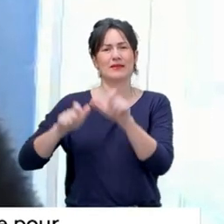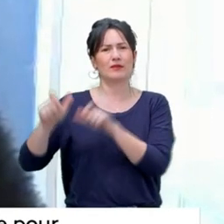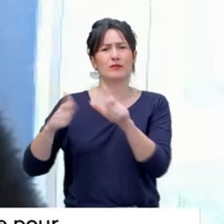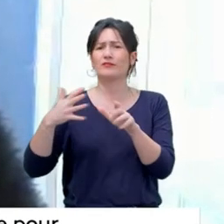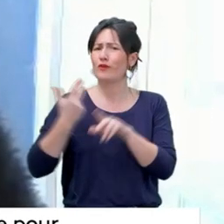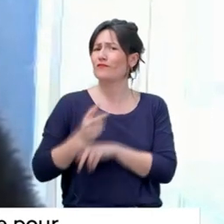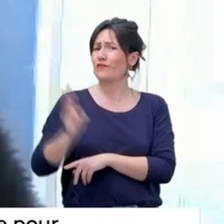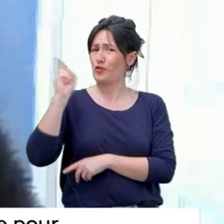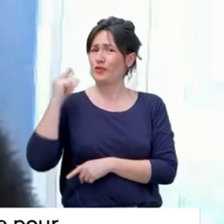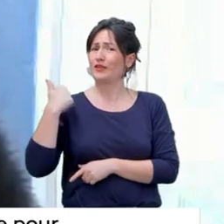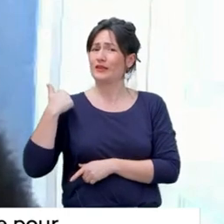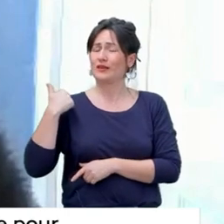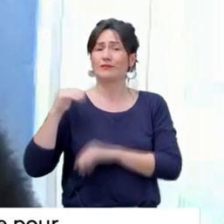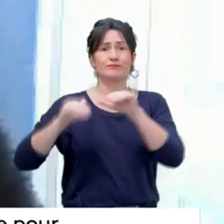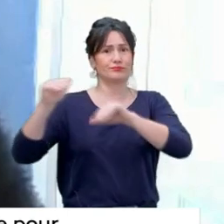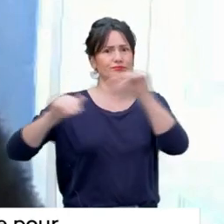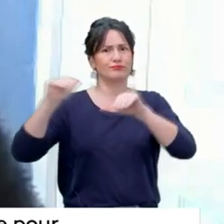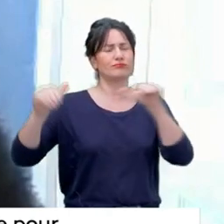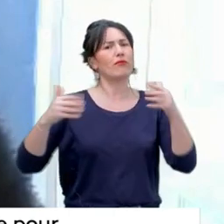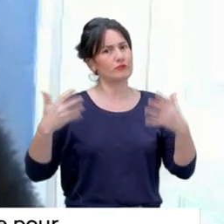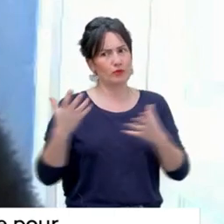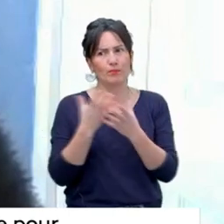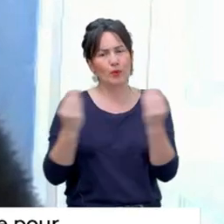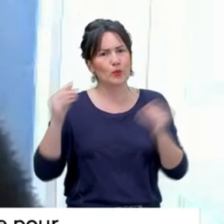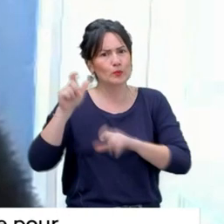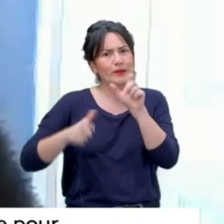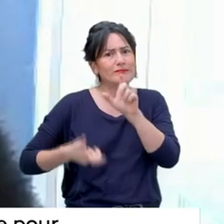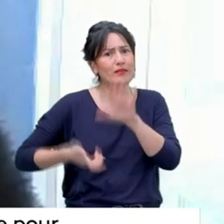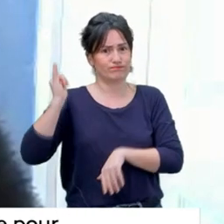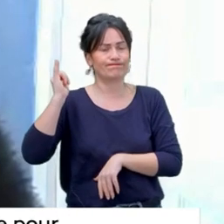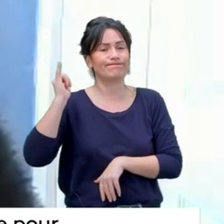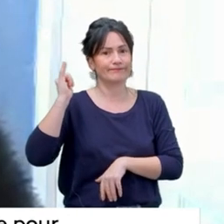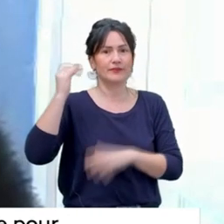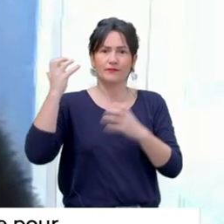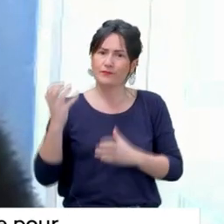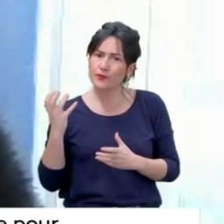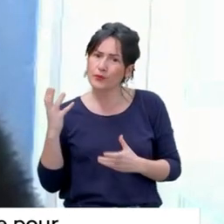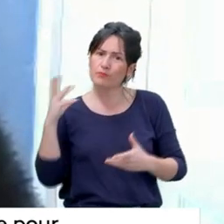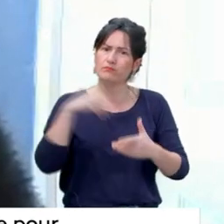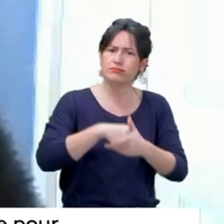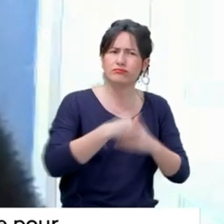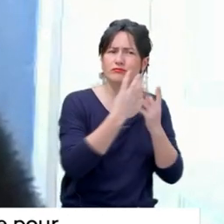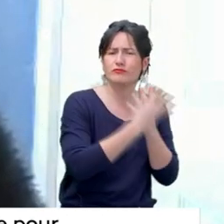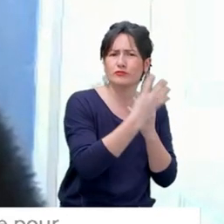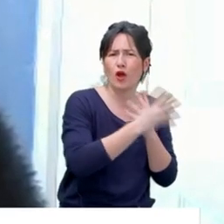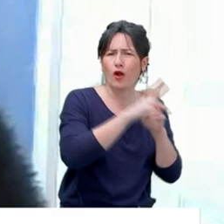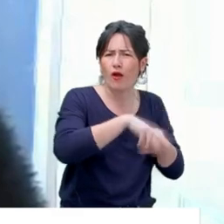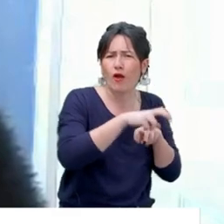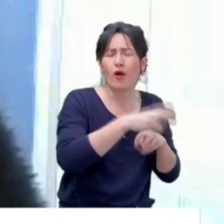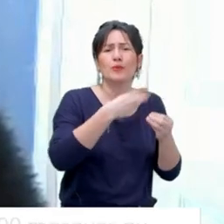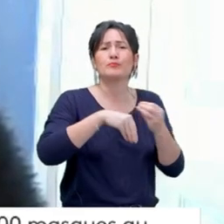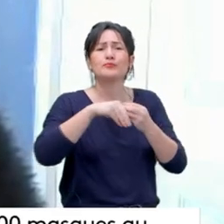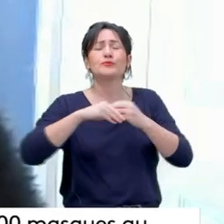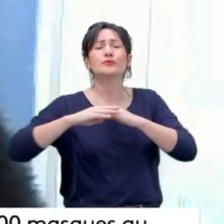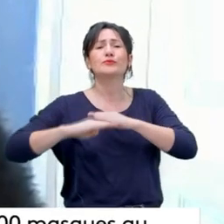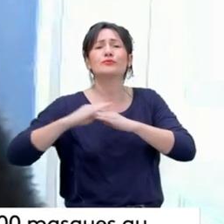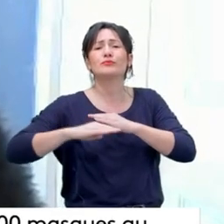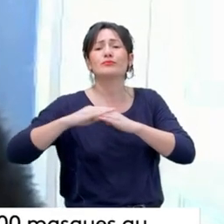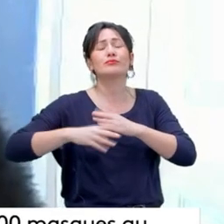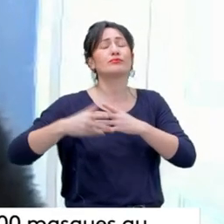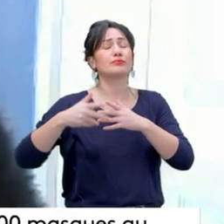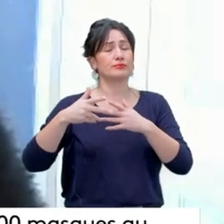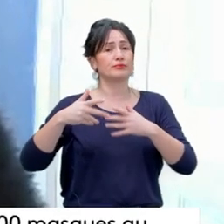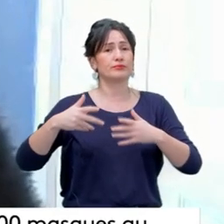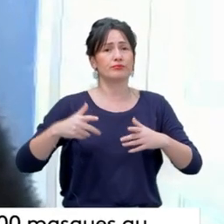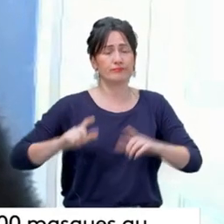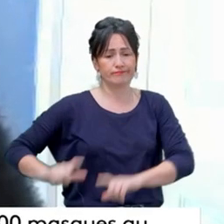vendredi. Et nous avons eu déjà beaucoup de gens qui se manifestent pour venir travailler dans les champs, dans les maraîchages. Quelles tâches? Eh bien, ce sont les travaux